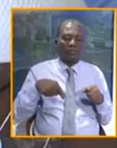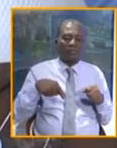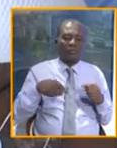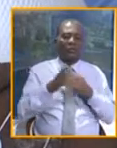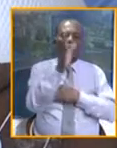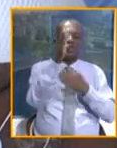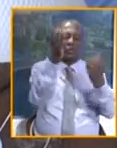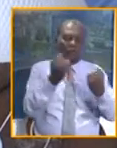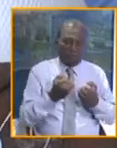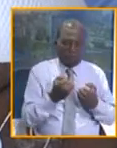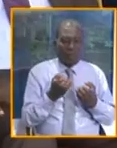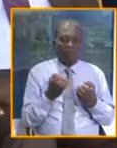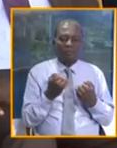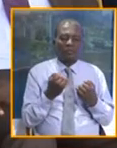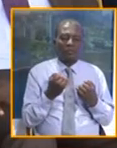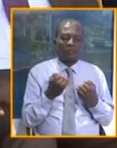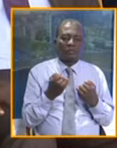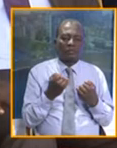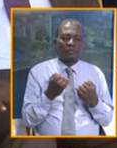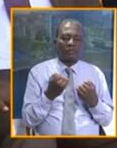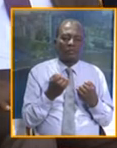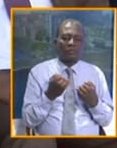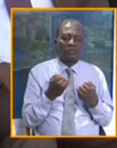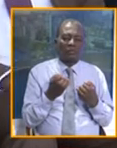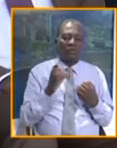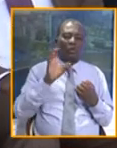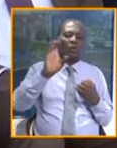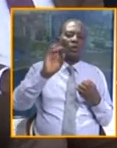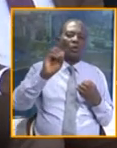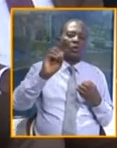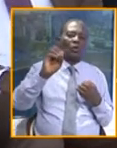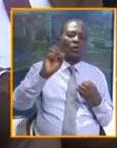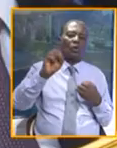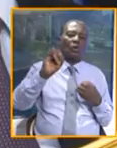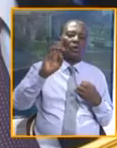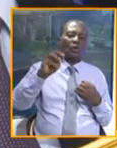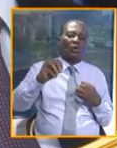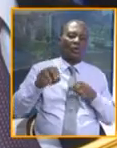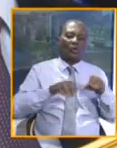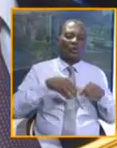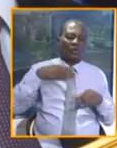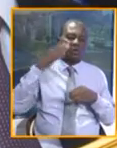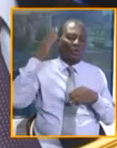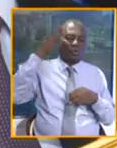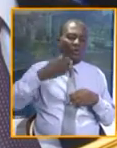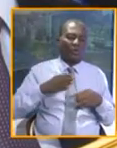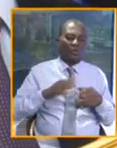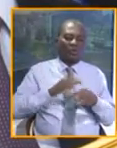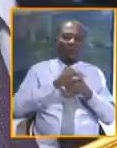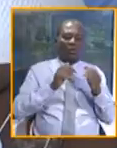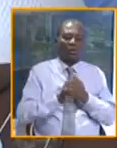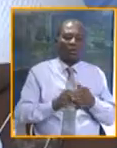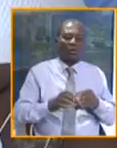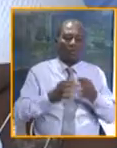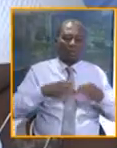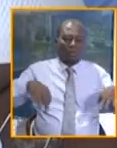Inch'Allah, summa Inch'Allah, le COSIM fera tout pour mériter la confiance qu'il